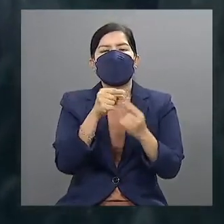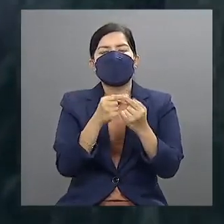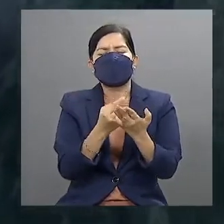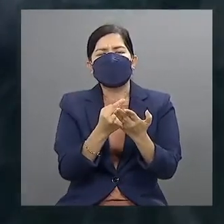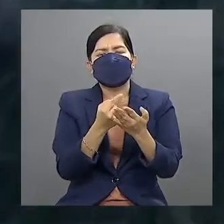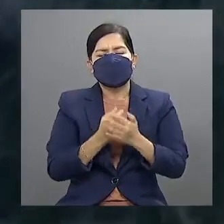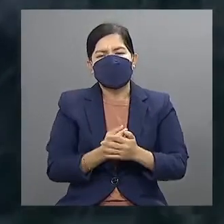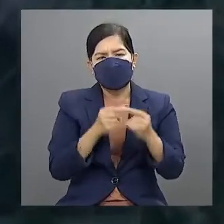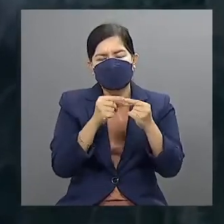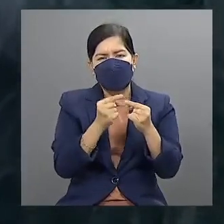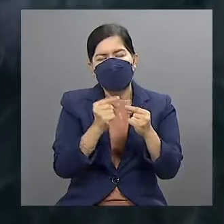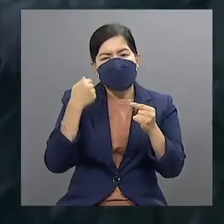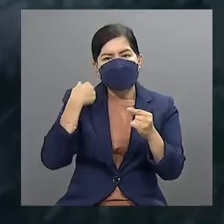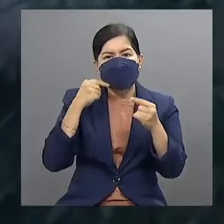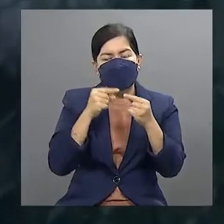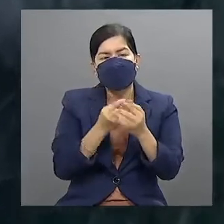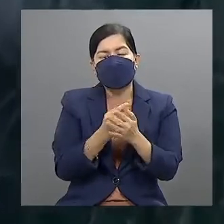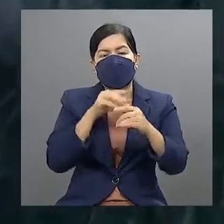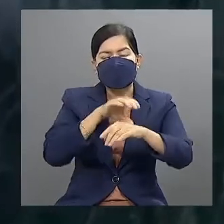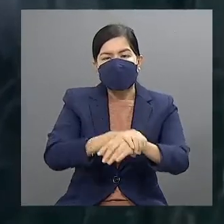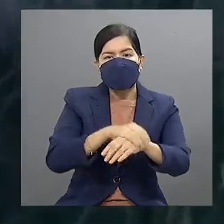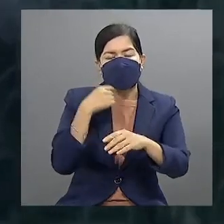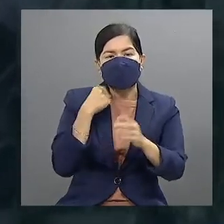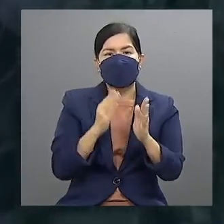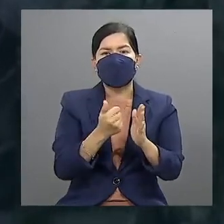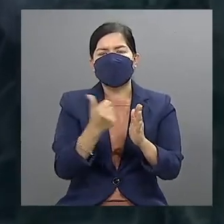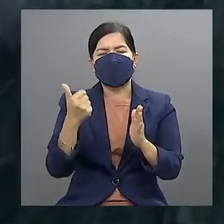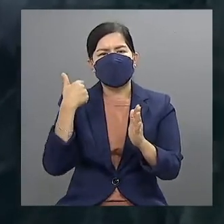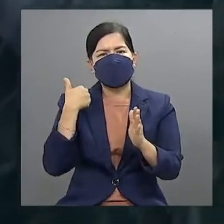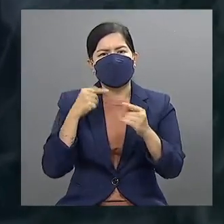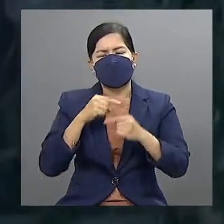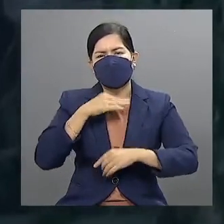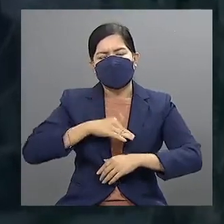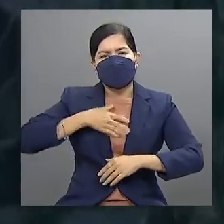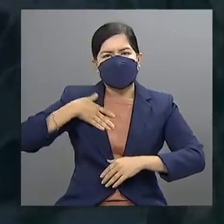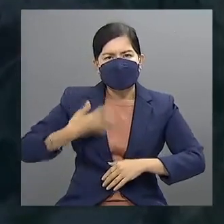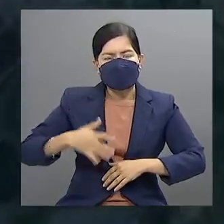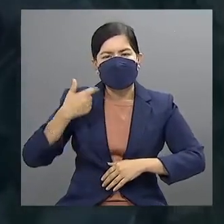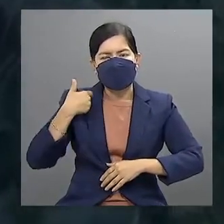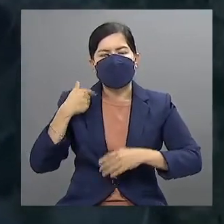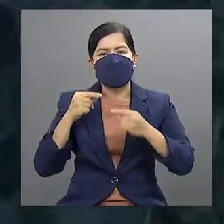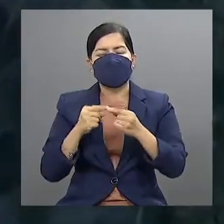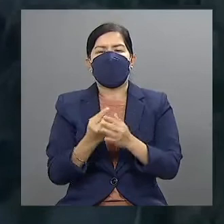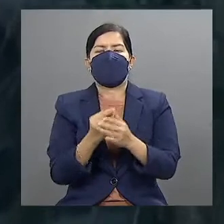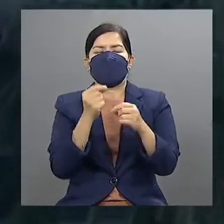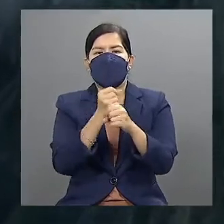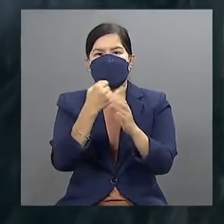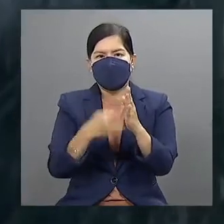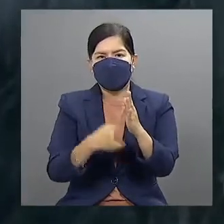ใดให้ผู้อื่นปราศจากเสรีภาพในร่างกายร่วมกันทำร้ายร่างกายผู้อื่นจนเป็นเหตุให้ถึง